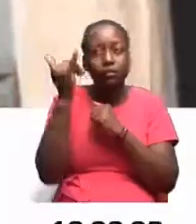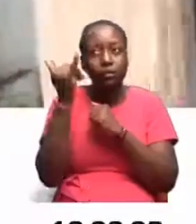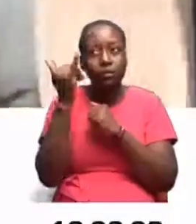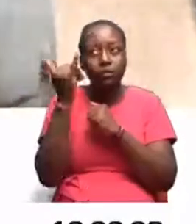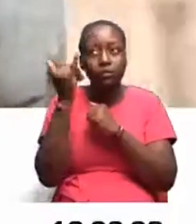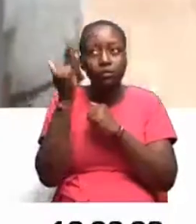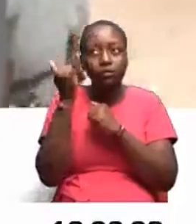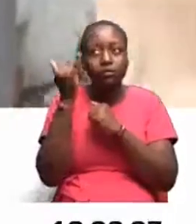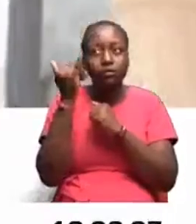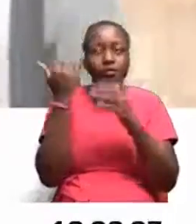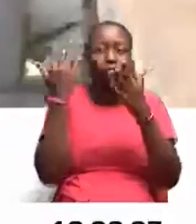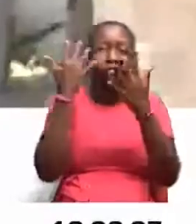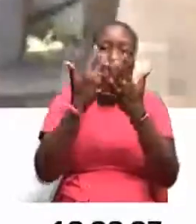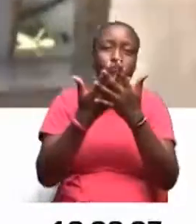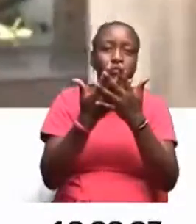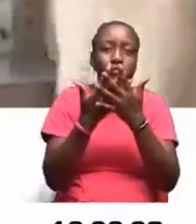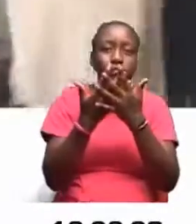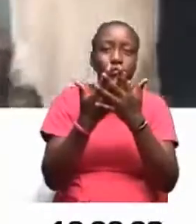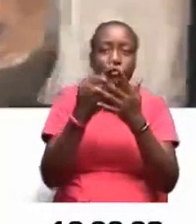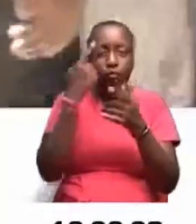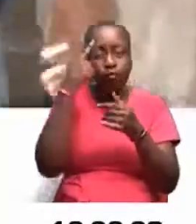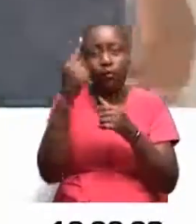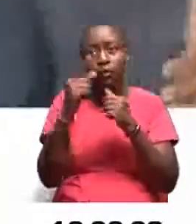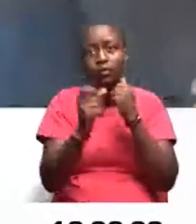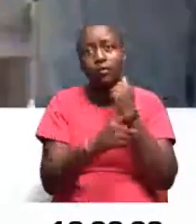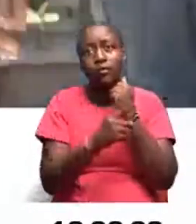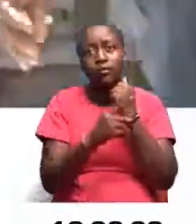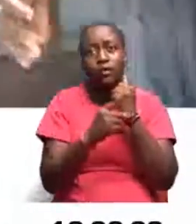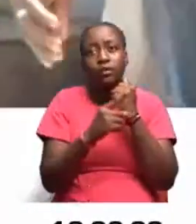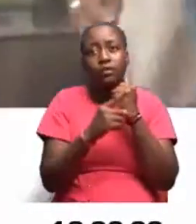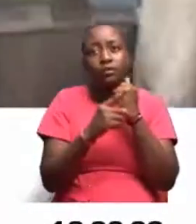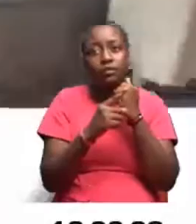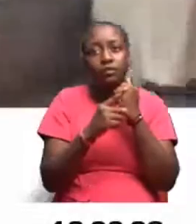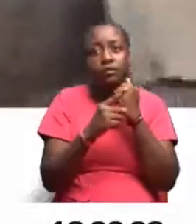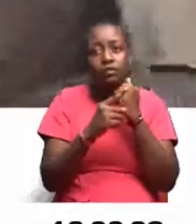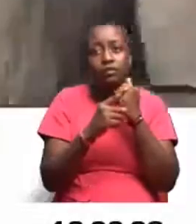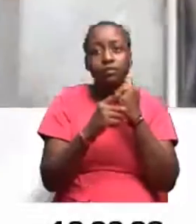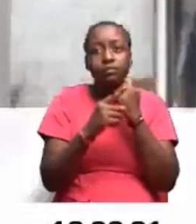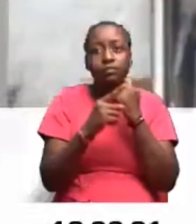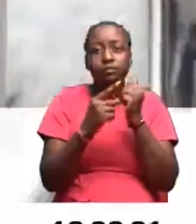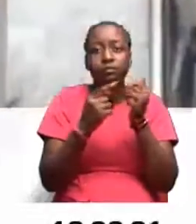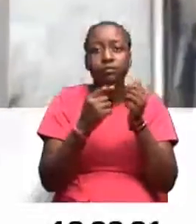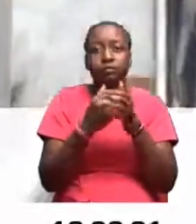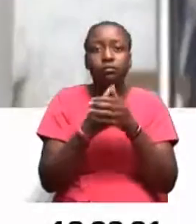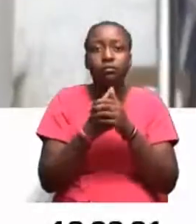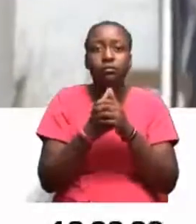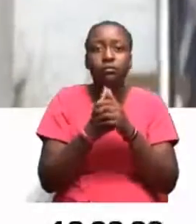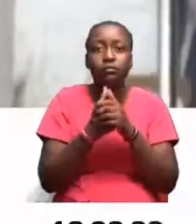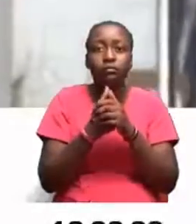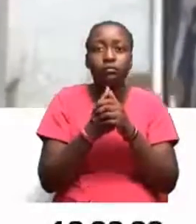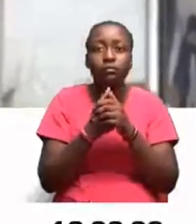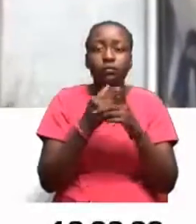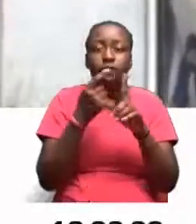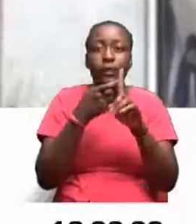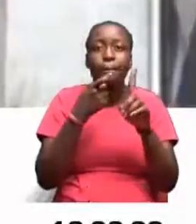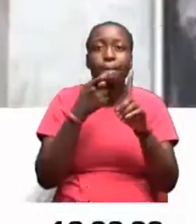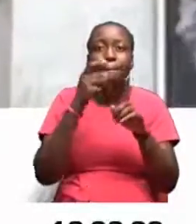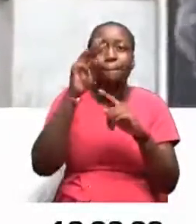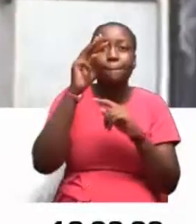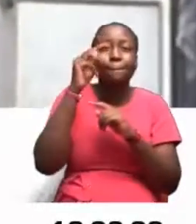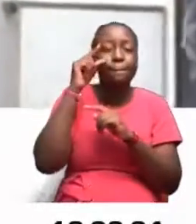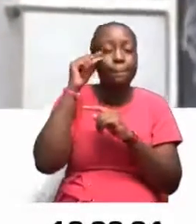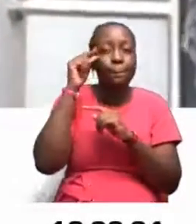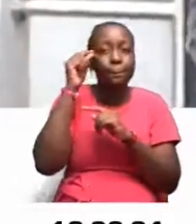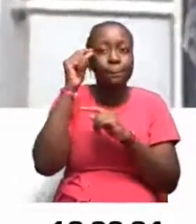kukamatwa na kuzuiliwa kwa zaidi ya muda huu bila kufikishwa mahakamani kama wanashukiwa na matatizo yoyote. Kutoka kaunti ya Mombasa, mimi ni Mohamed